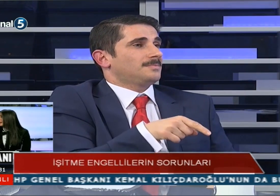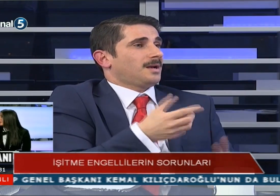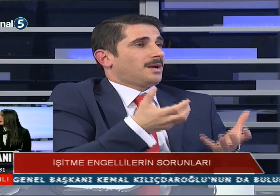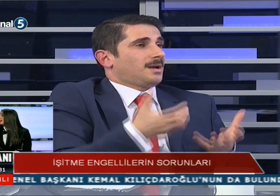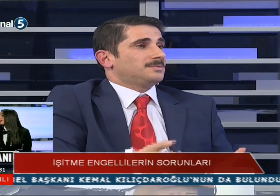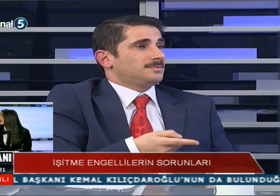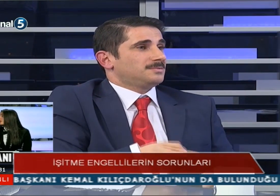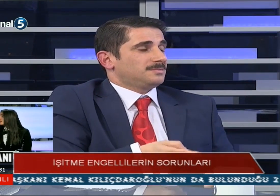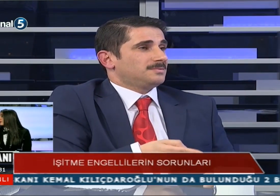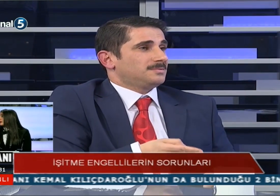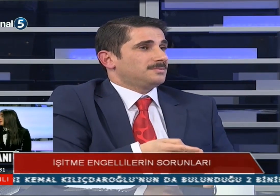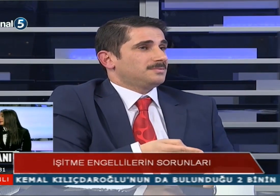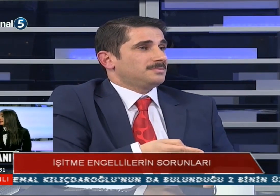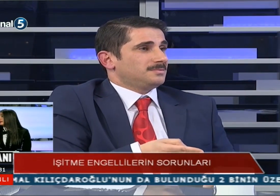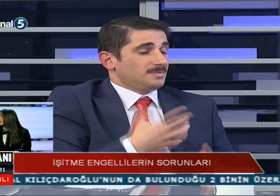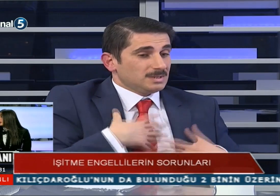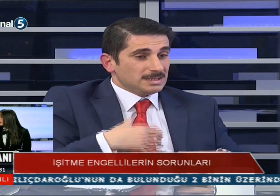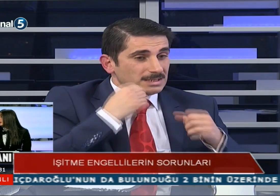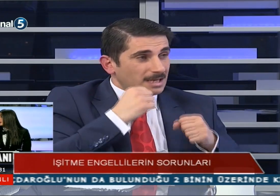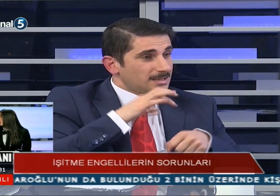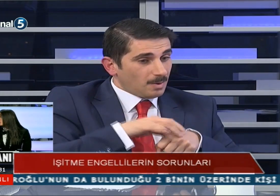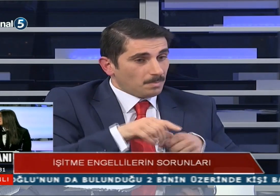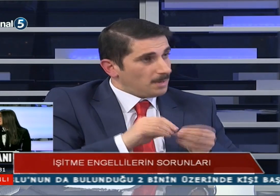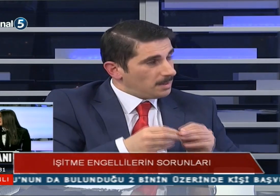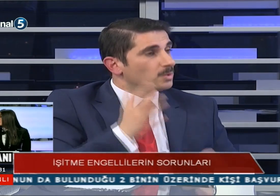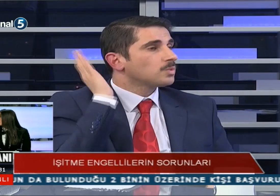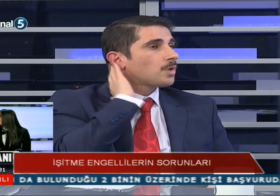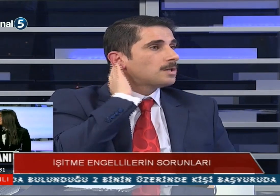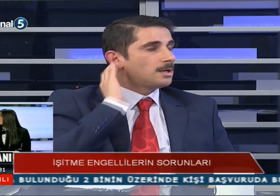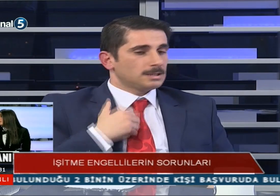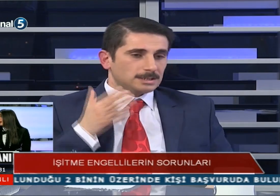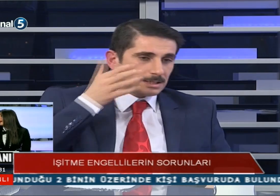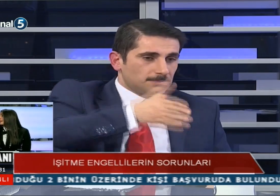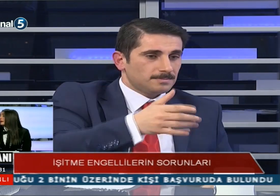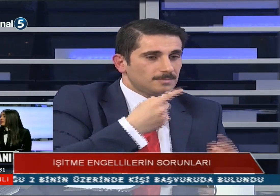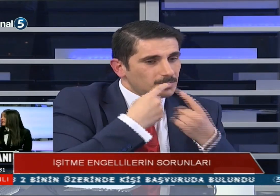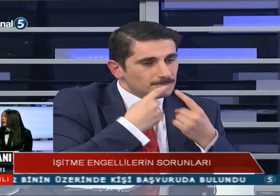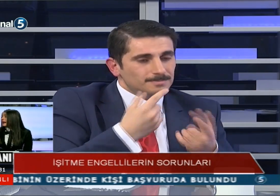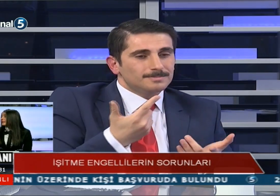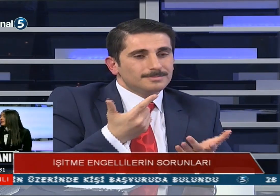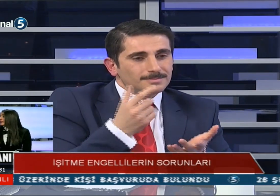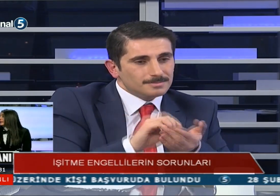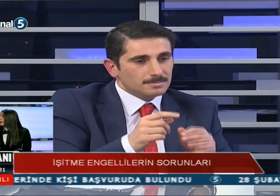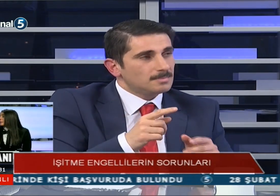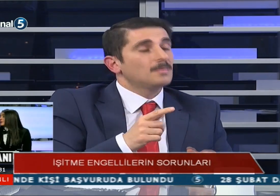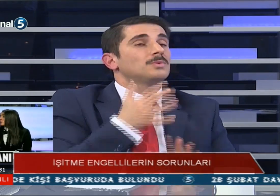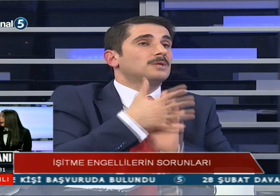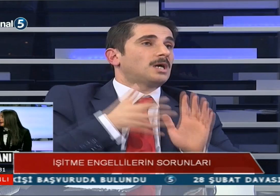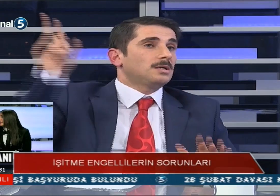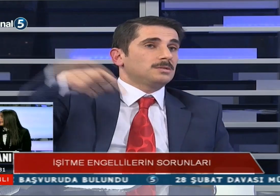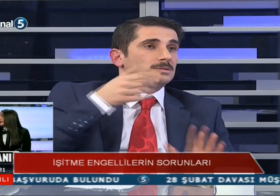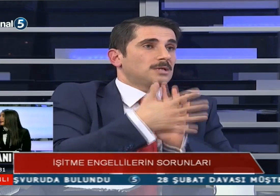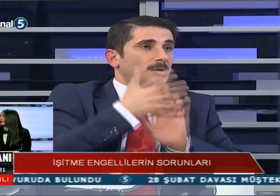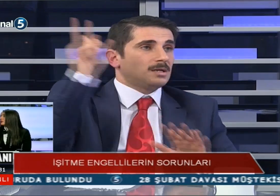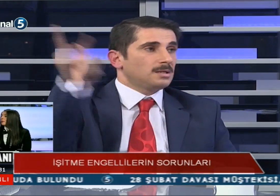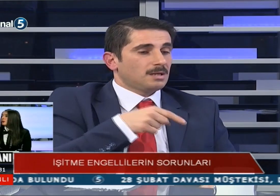der gibi yaklaşımlar birazcık bizleri zor durumda bırakıyor. Tam tersine eğer empati kurmak